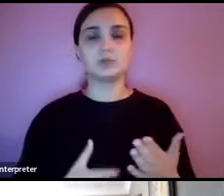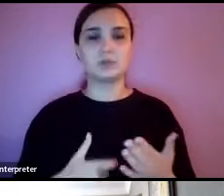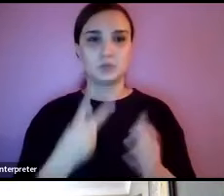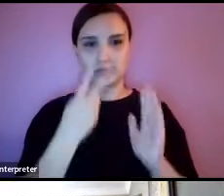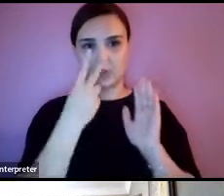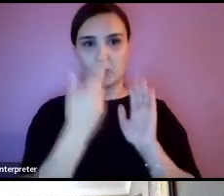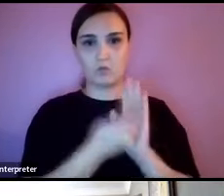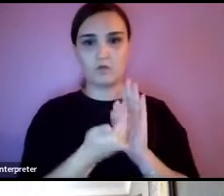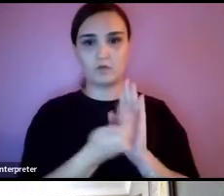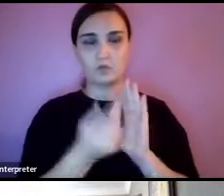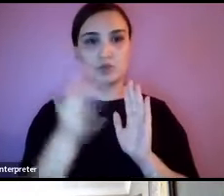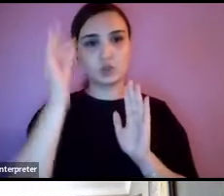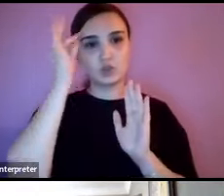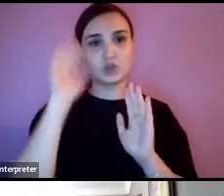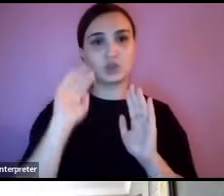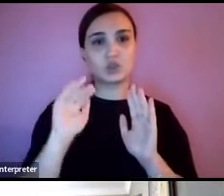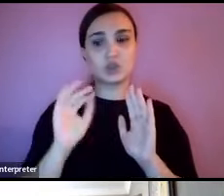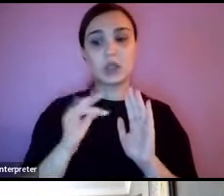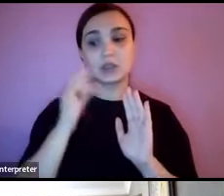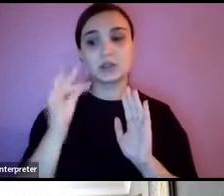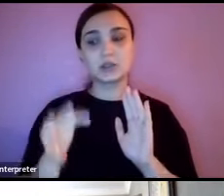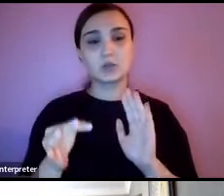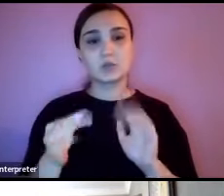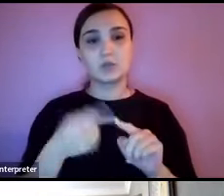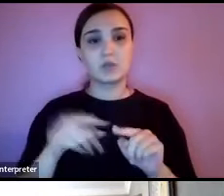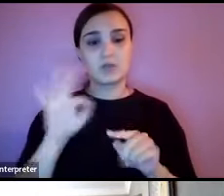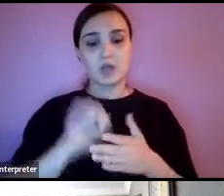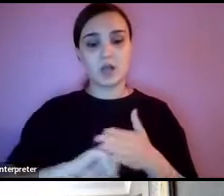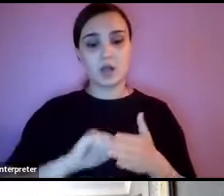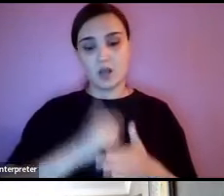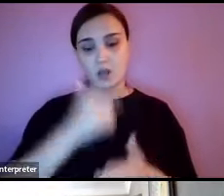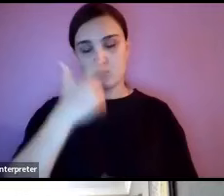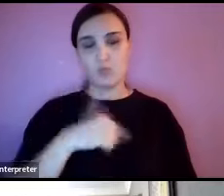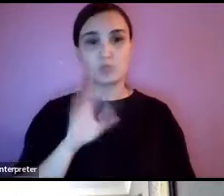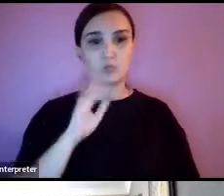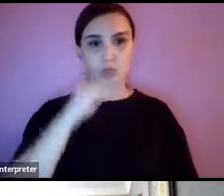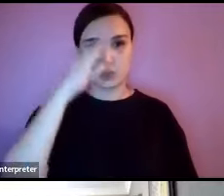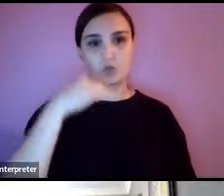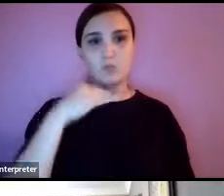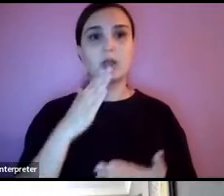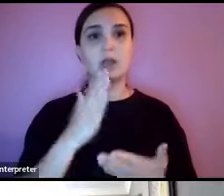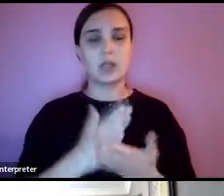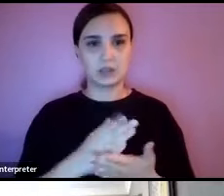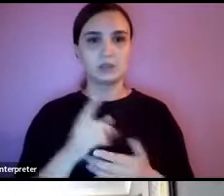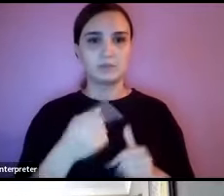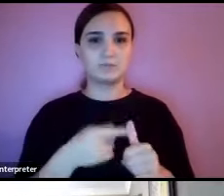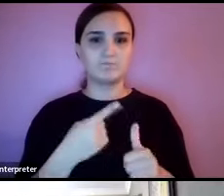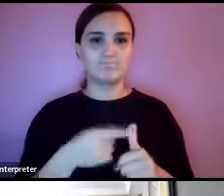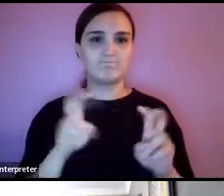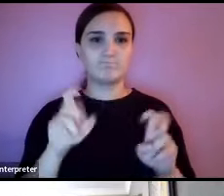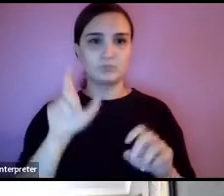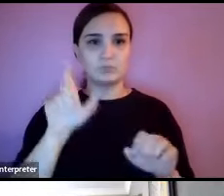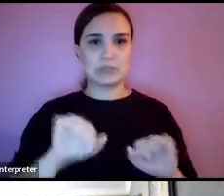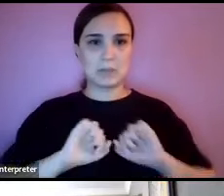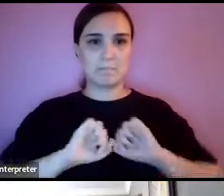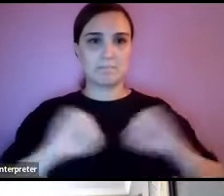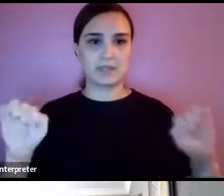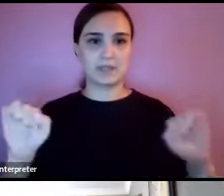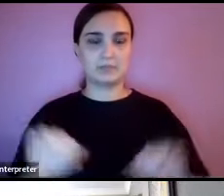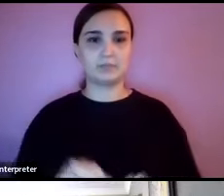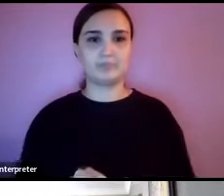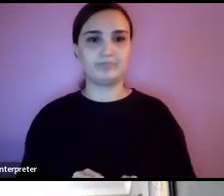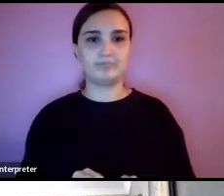და შეახსენოს, რომ უკვე იმის გამო, რომ მშობელია, ფაქტორად არის სუპერ გმირი და